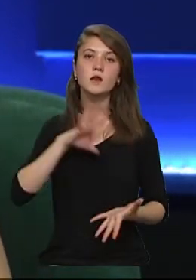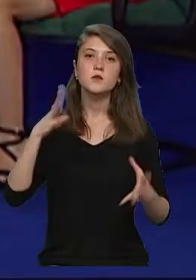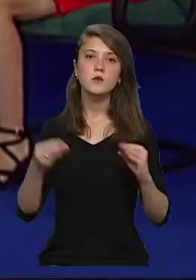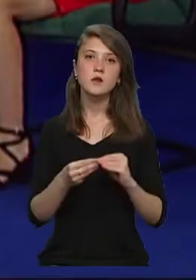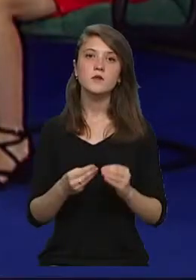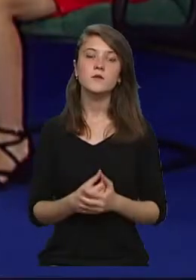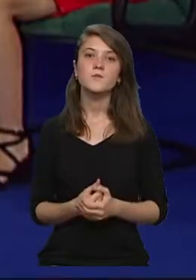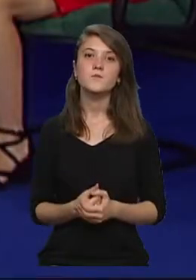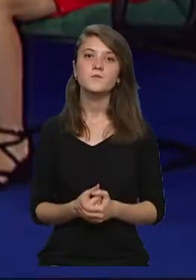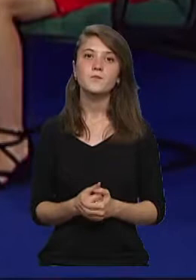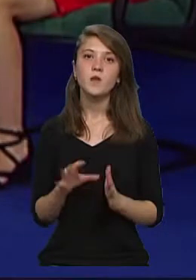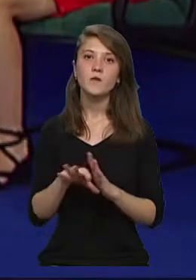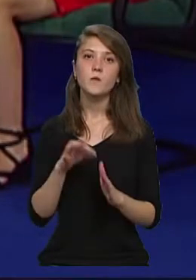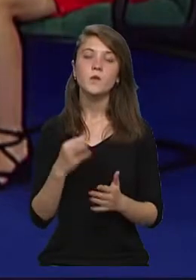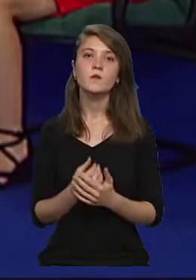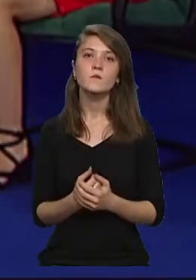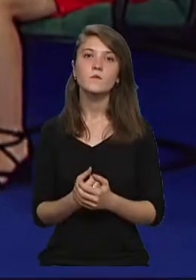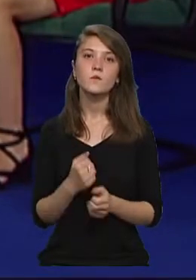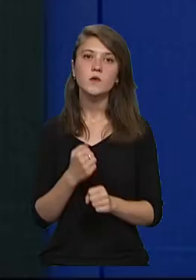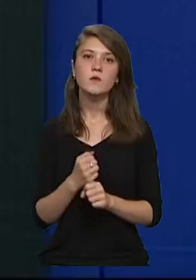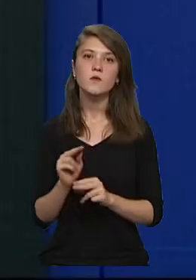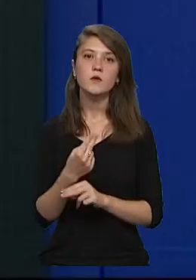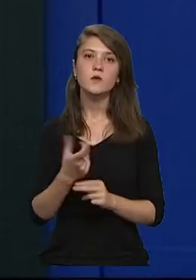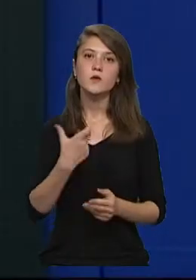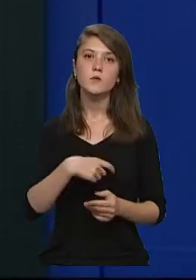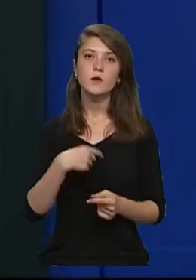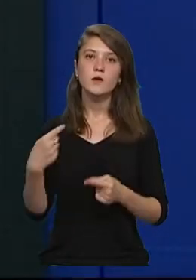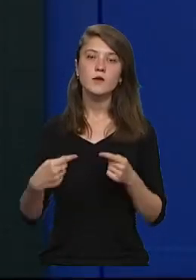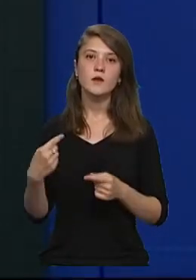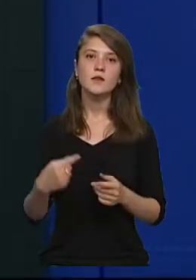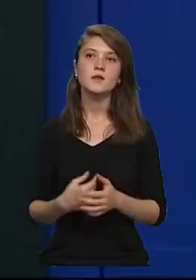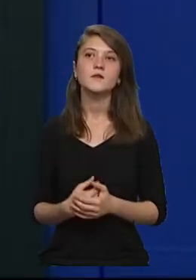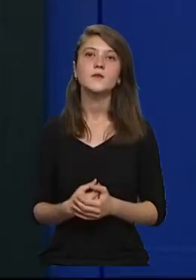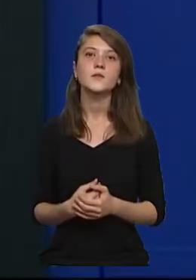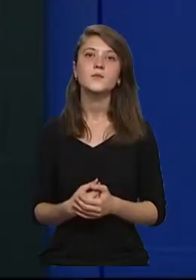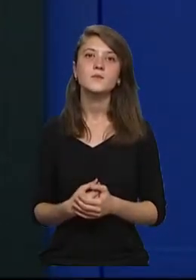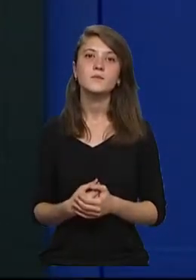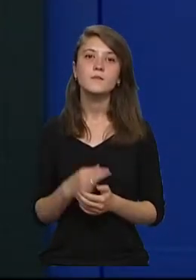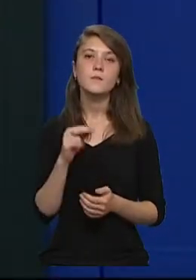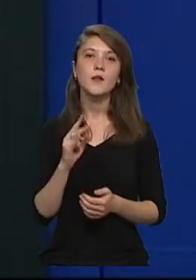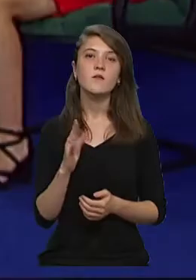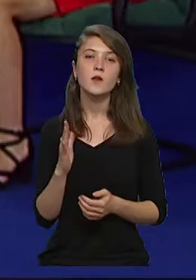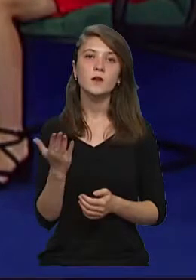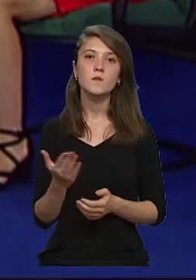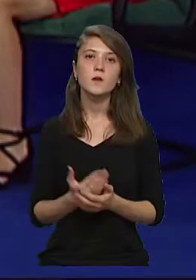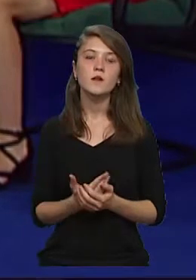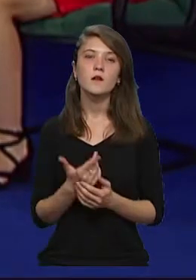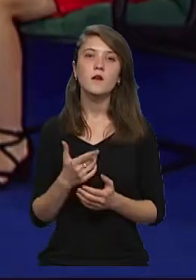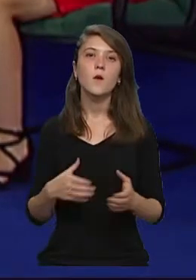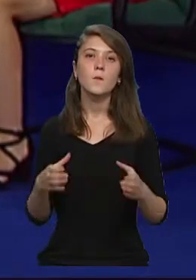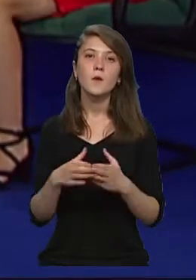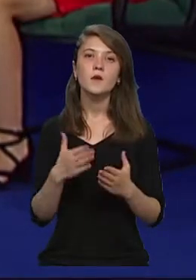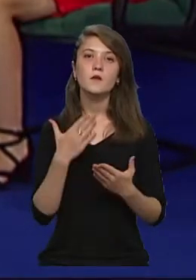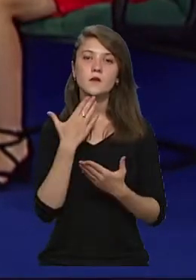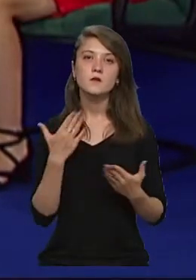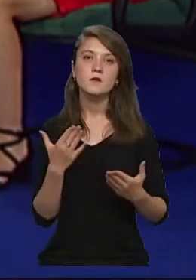результатів відбору. Отак працюючи, виявляється, виховуєш собі конкурентів. Окей. Пан Володимир, громади останнім,